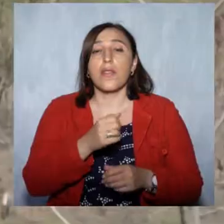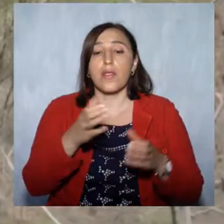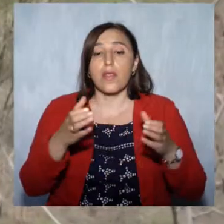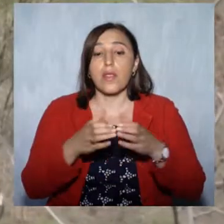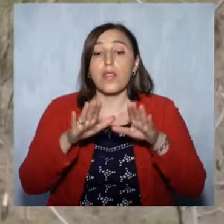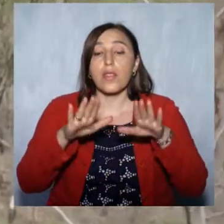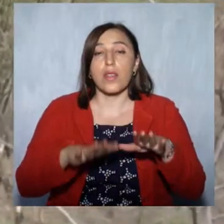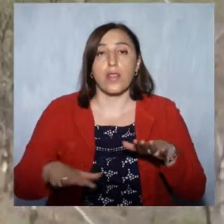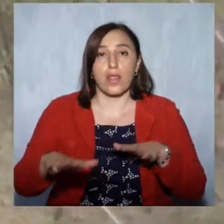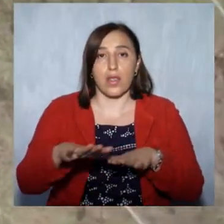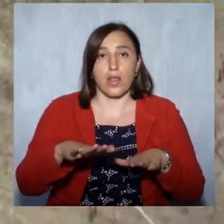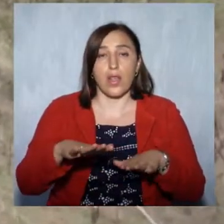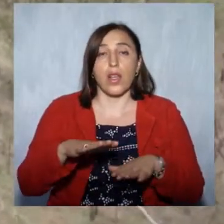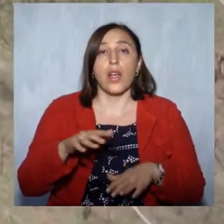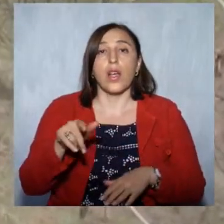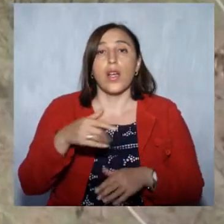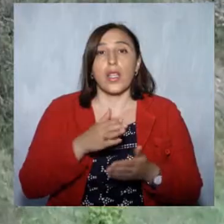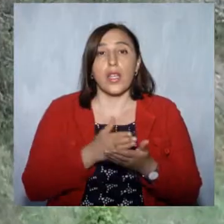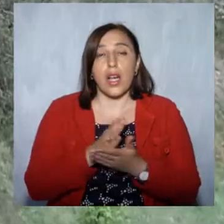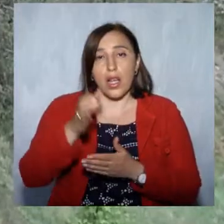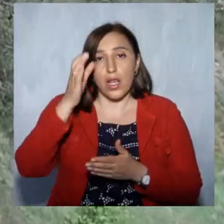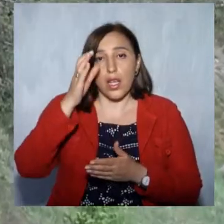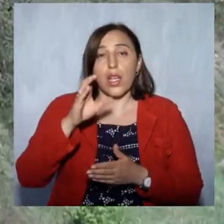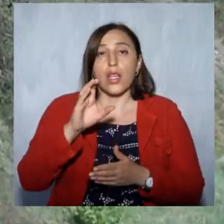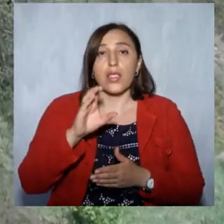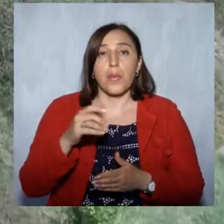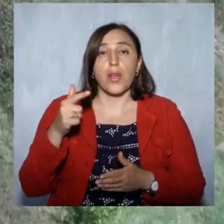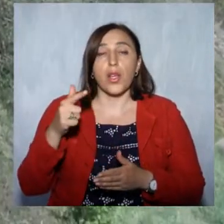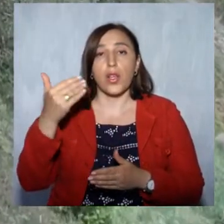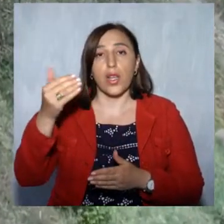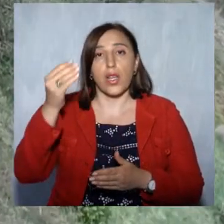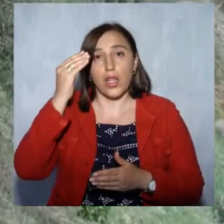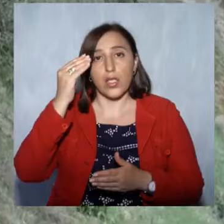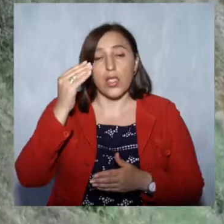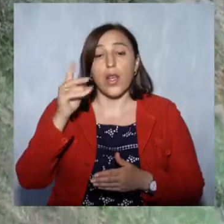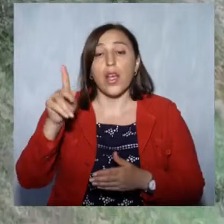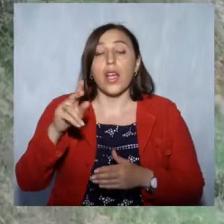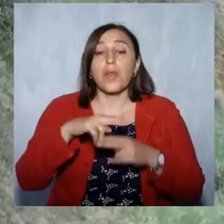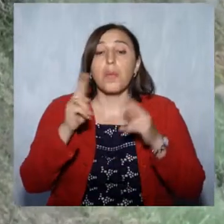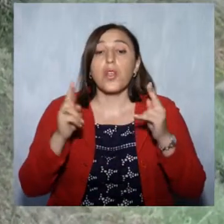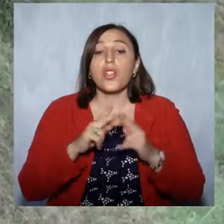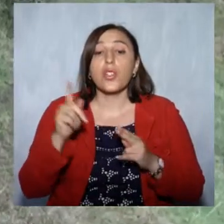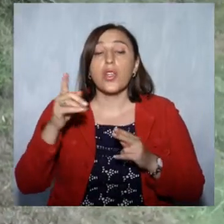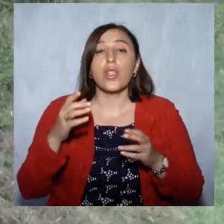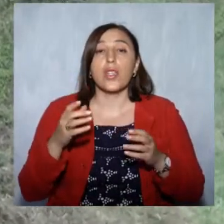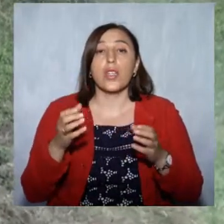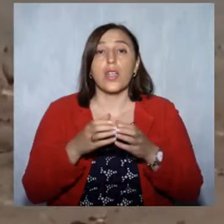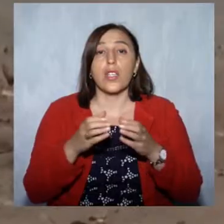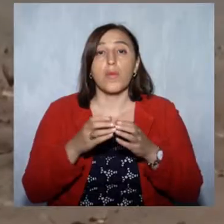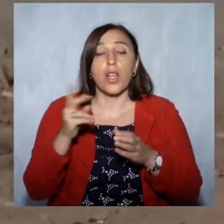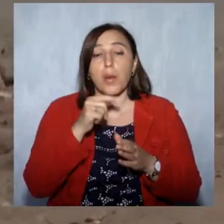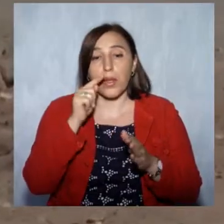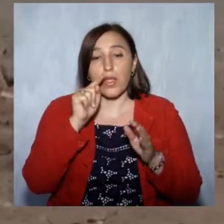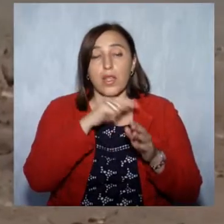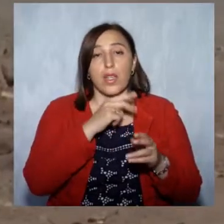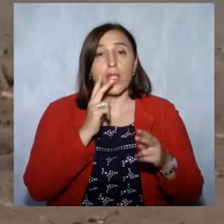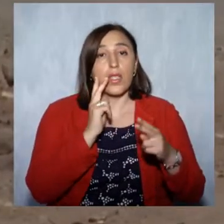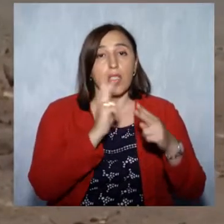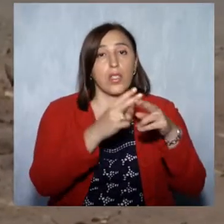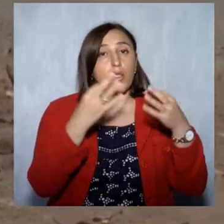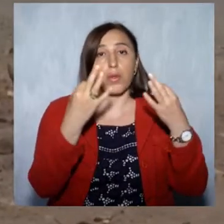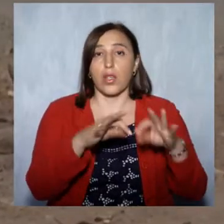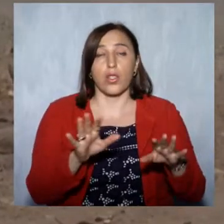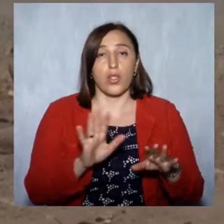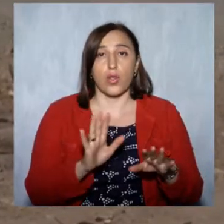դիրքերին։ Քաղաքագետ Ստեփան Գրիգորյանը կարծում է, հենց միջնորդները պետք է ավելի ակտիվ զսպեն ադրբեջանի ագրեսիվ և մաքսիմալիստական